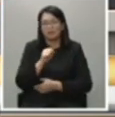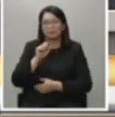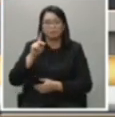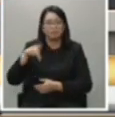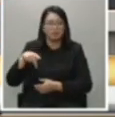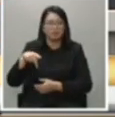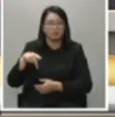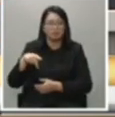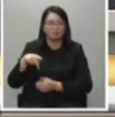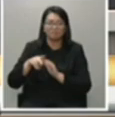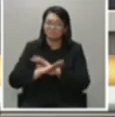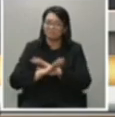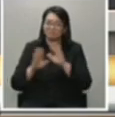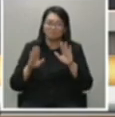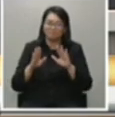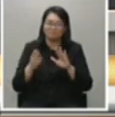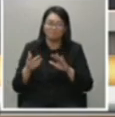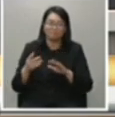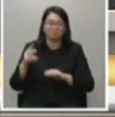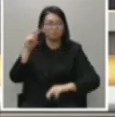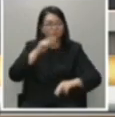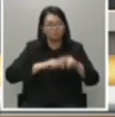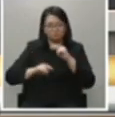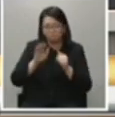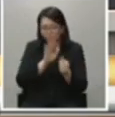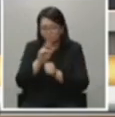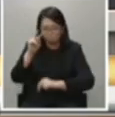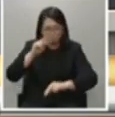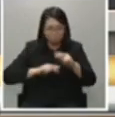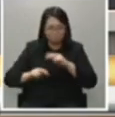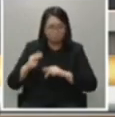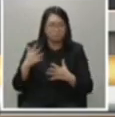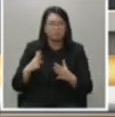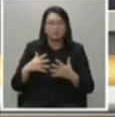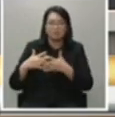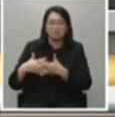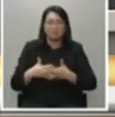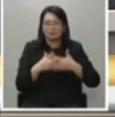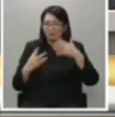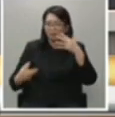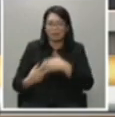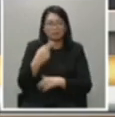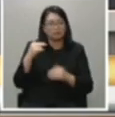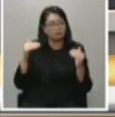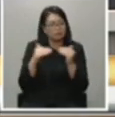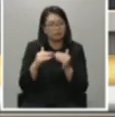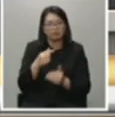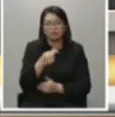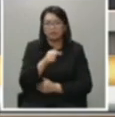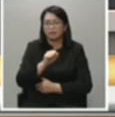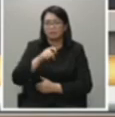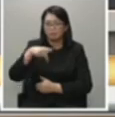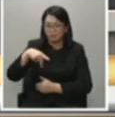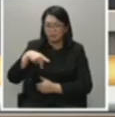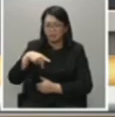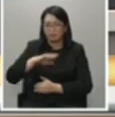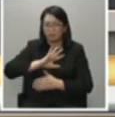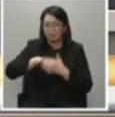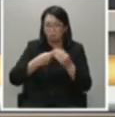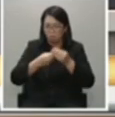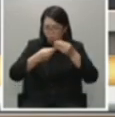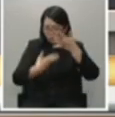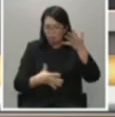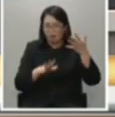ได้หลังจากประเทศสหรัฐอเมริกาประกาศตัดสิทธิ์ GSP ที่เคยให้กับสินค้าไทยจำนวน573ราย